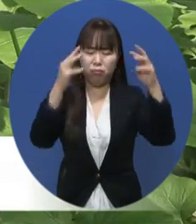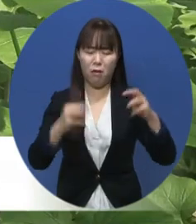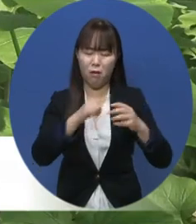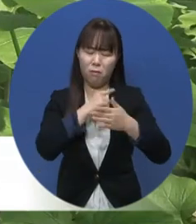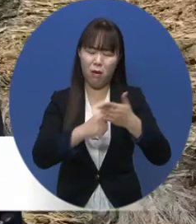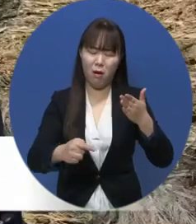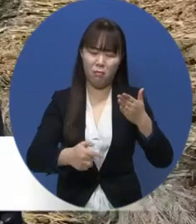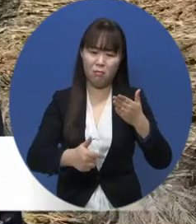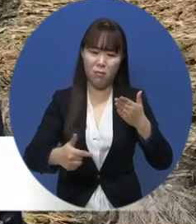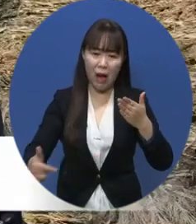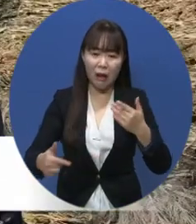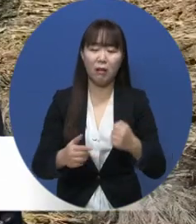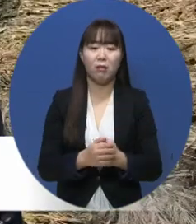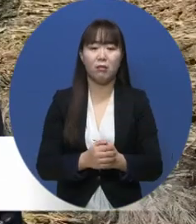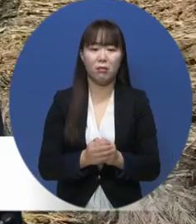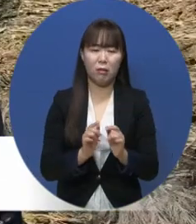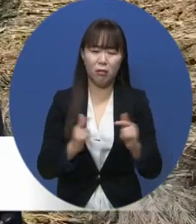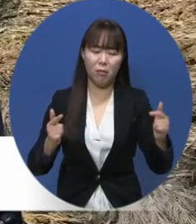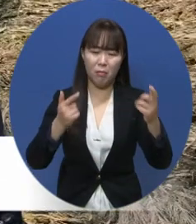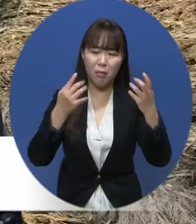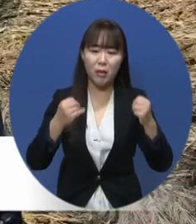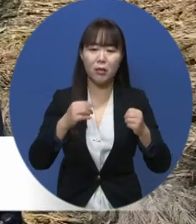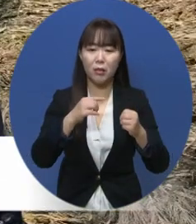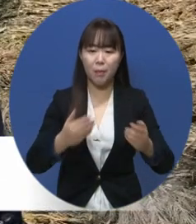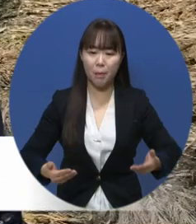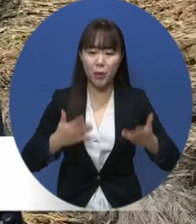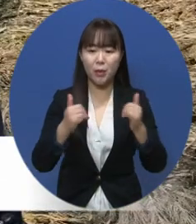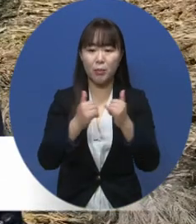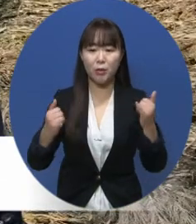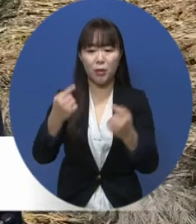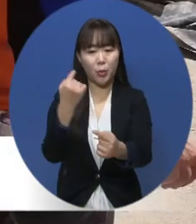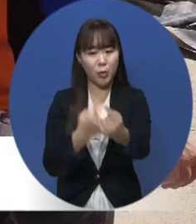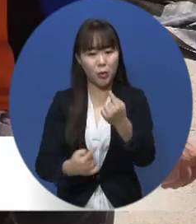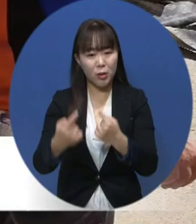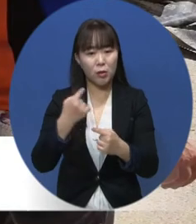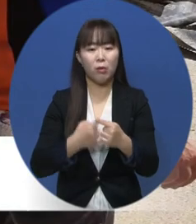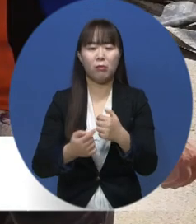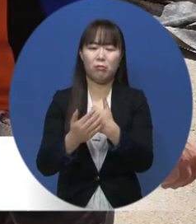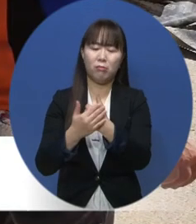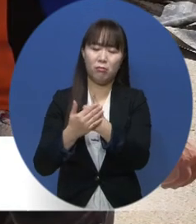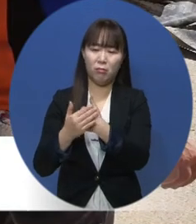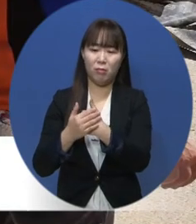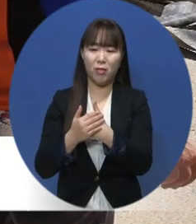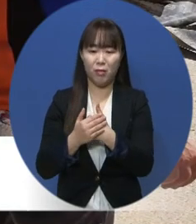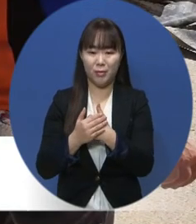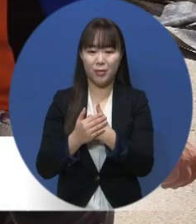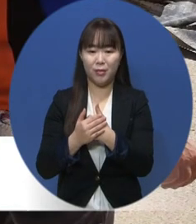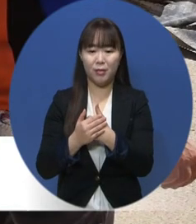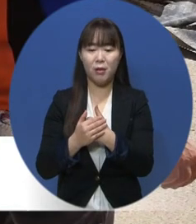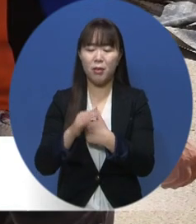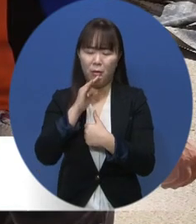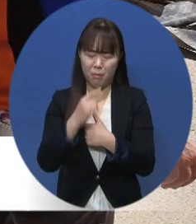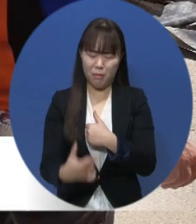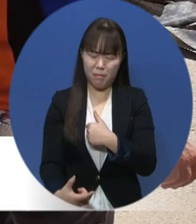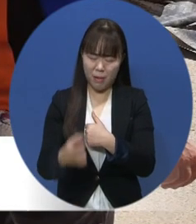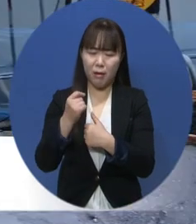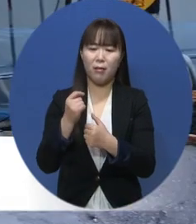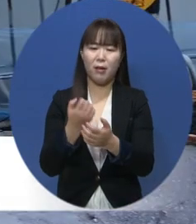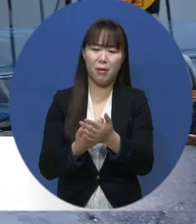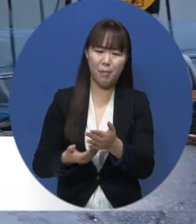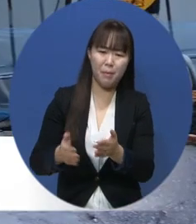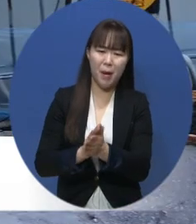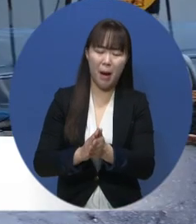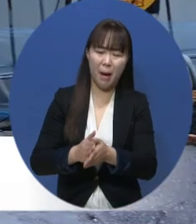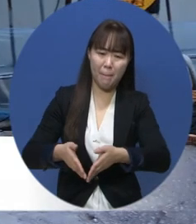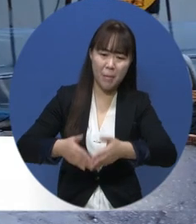입어가지고 여러 자원봉사님들이 오셔가지고 많이 도움을 줘가지고 빠른 시일